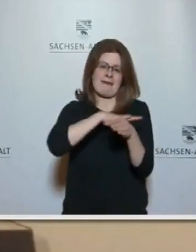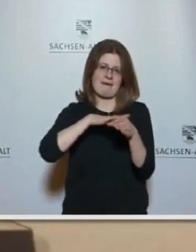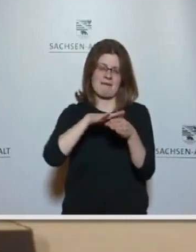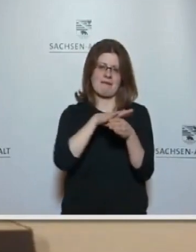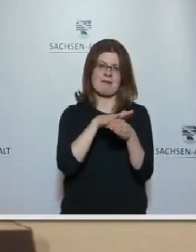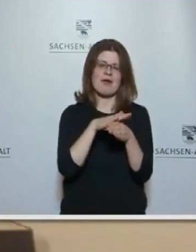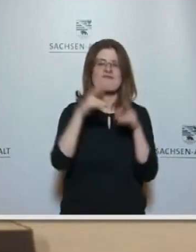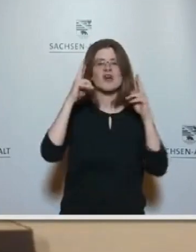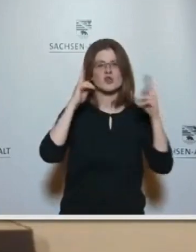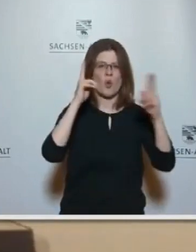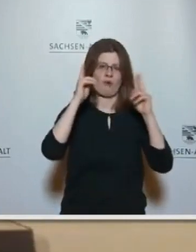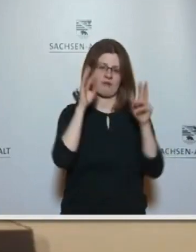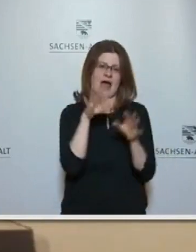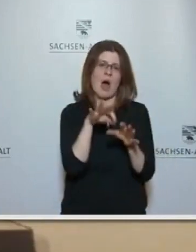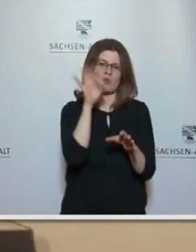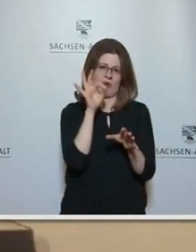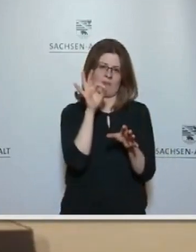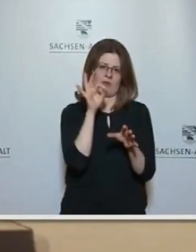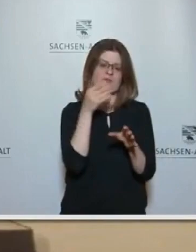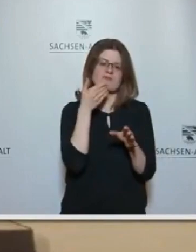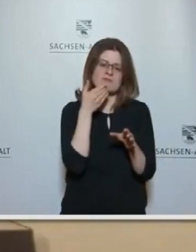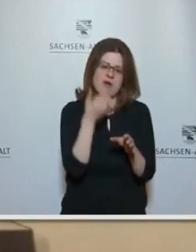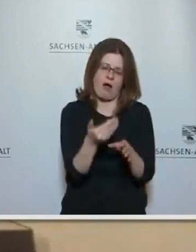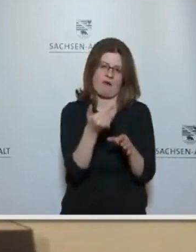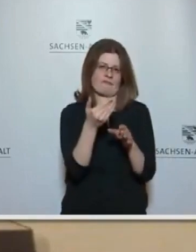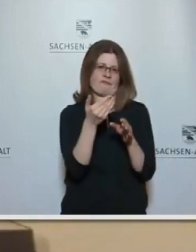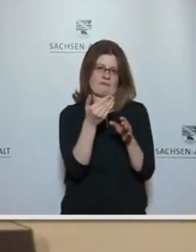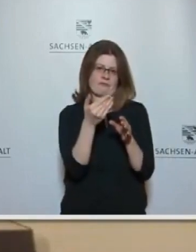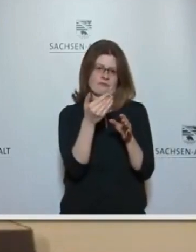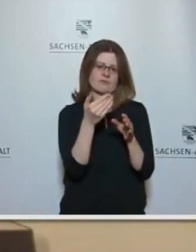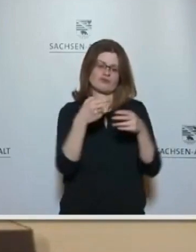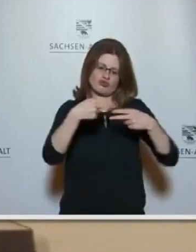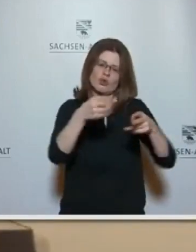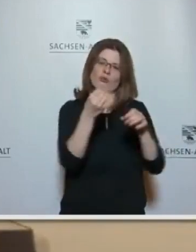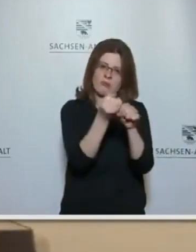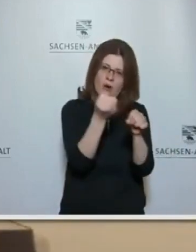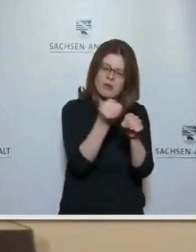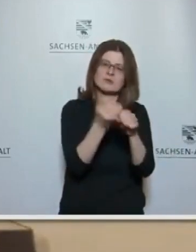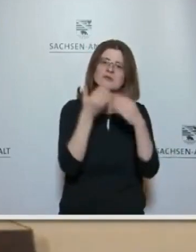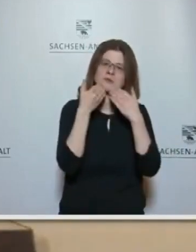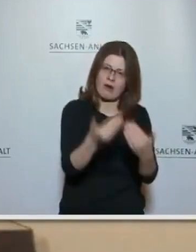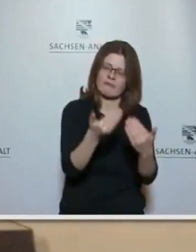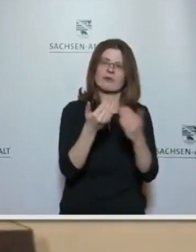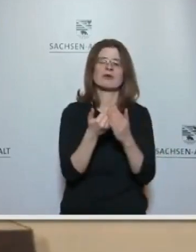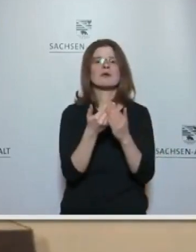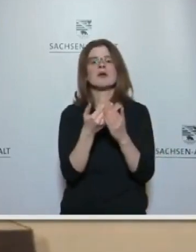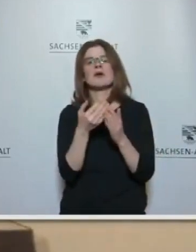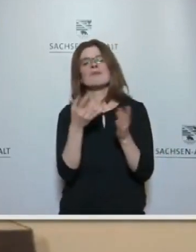der Friseure und dann auch der